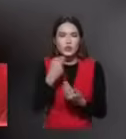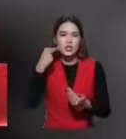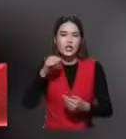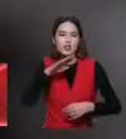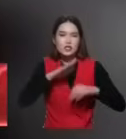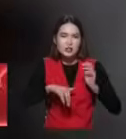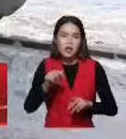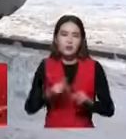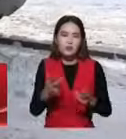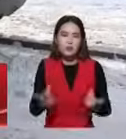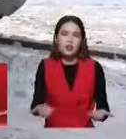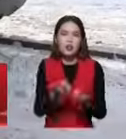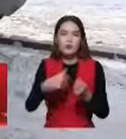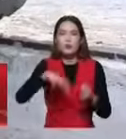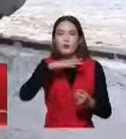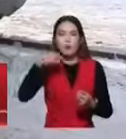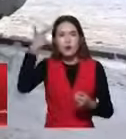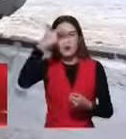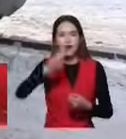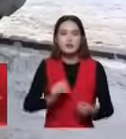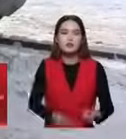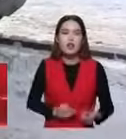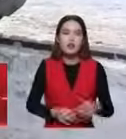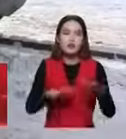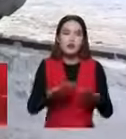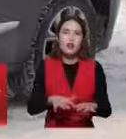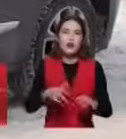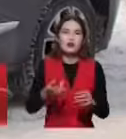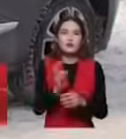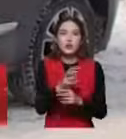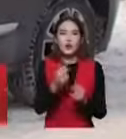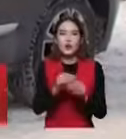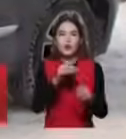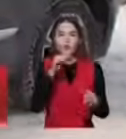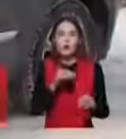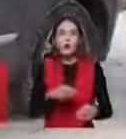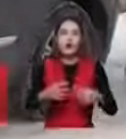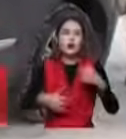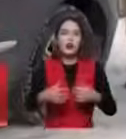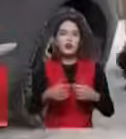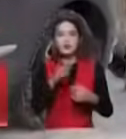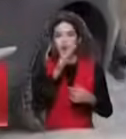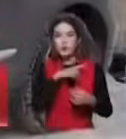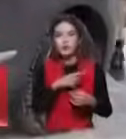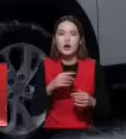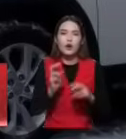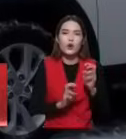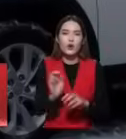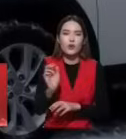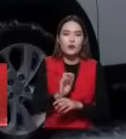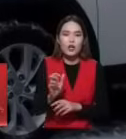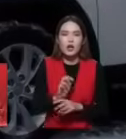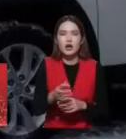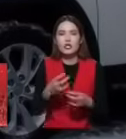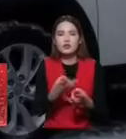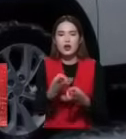да қолдайды. Көрші елдің ақпарат агенттіктері маңдай термен жинаған қаржыны көлікке жұмсауға асықпаңыз дейді. Себебі өндірушілер сапаға мән беріп жатқан жоқ